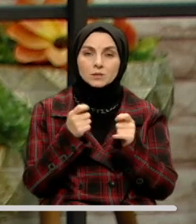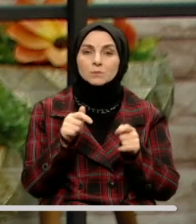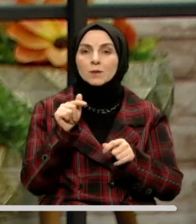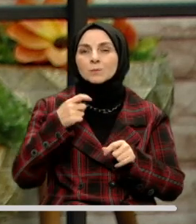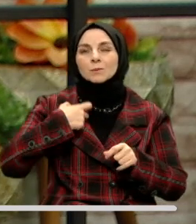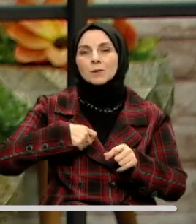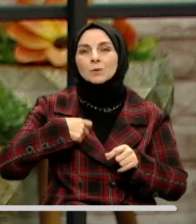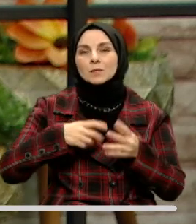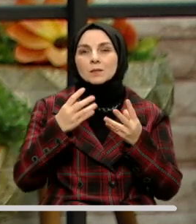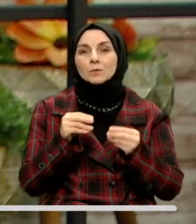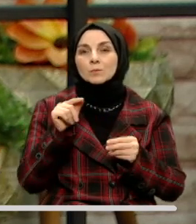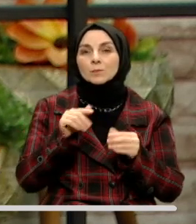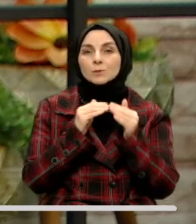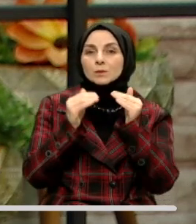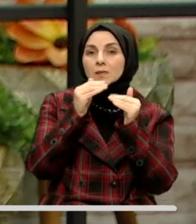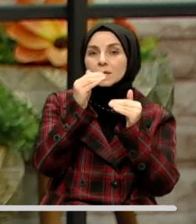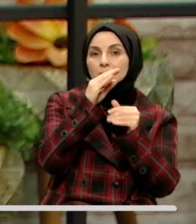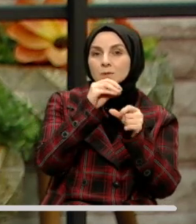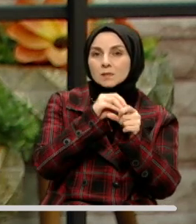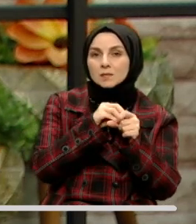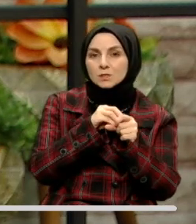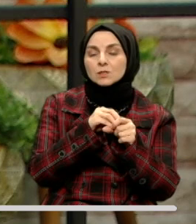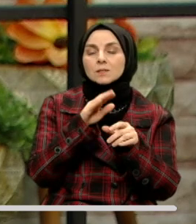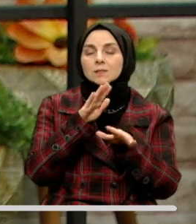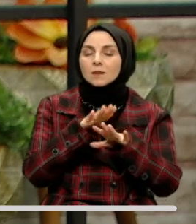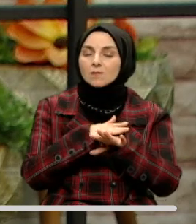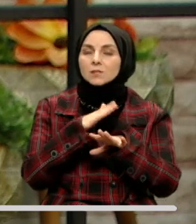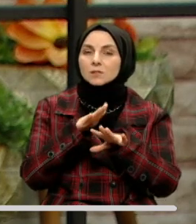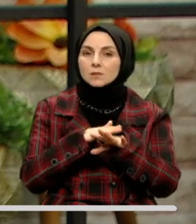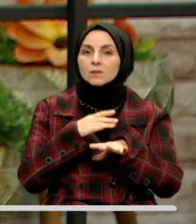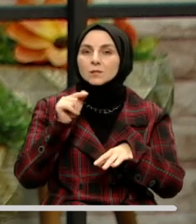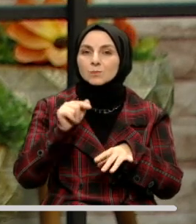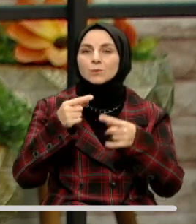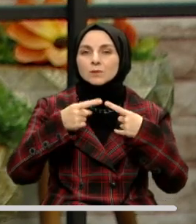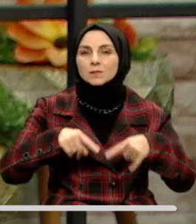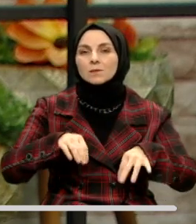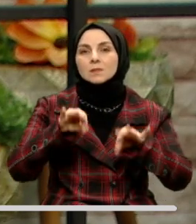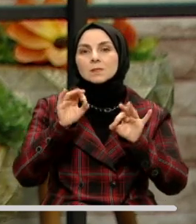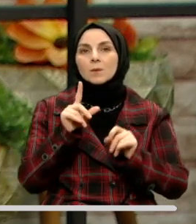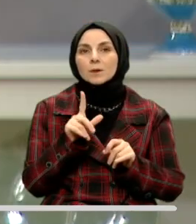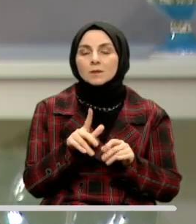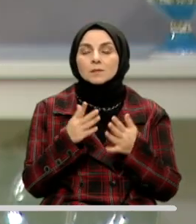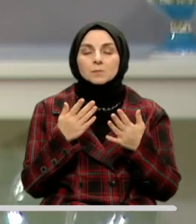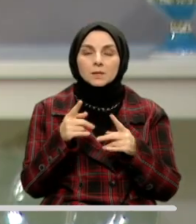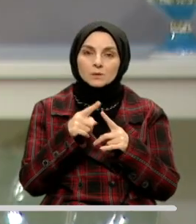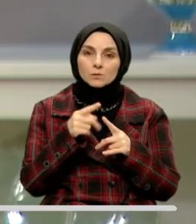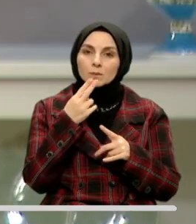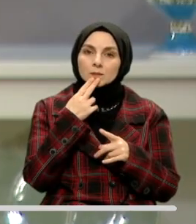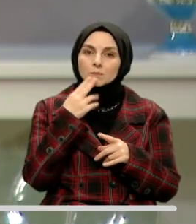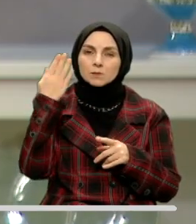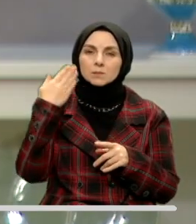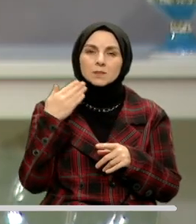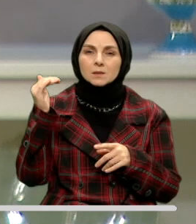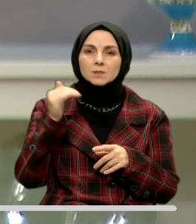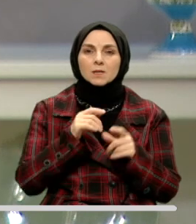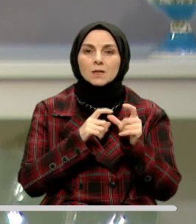ilgili adımlarında yerinde, zamanında adım adım yapılması gerçekten önemli. Peki Tuğba Hanımcığım, izleyicilerimizden